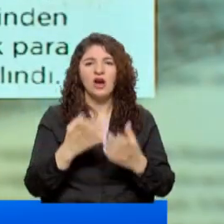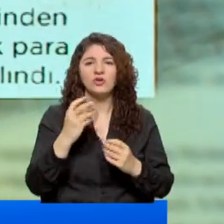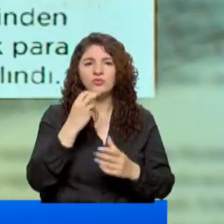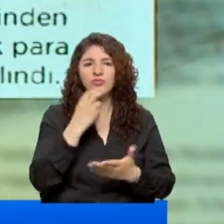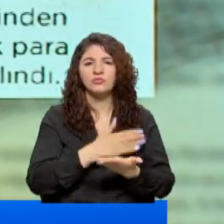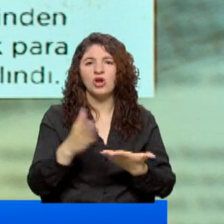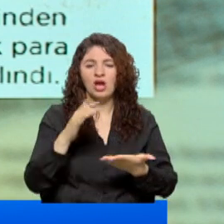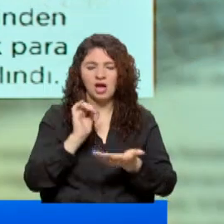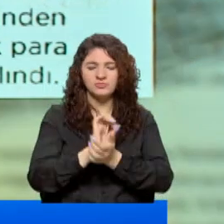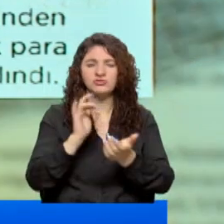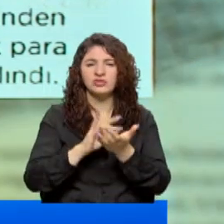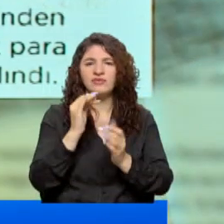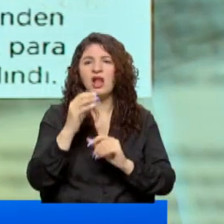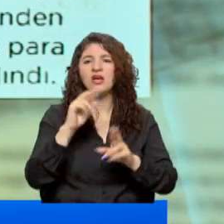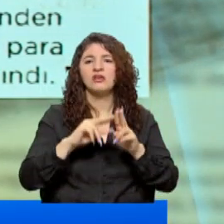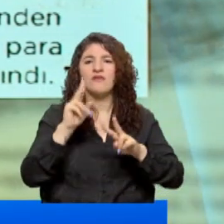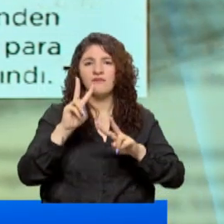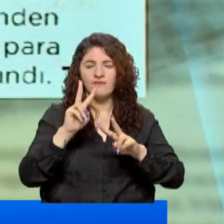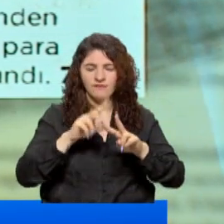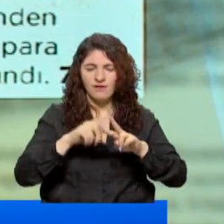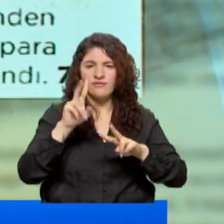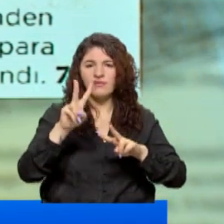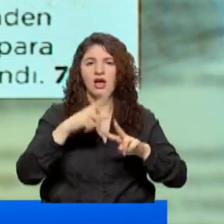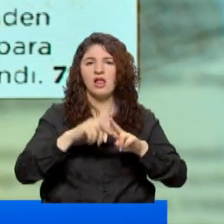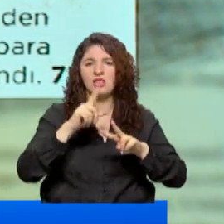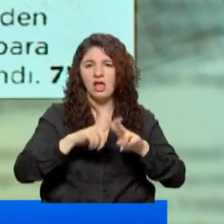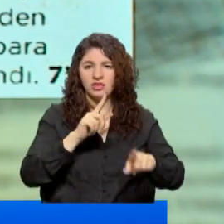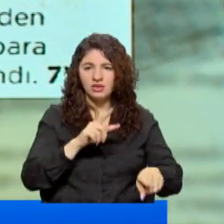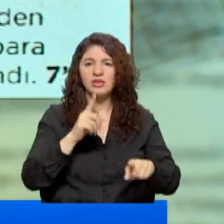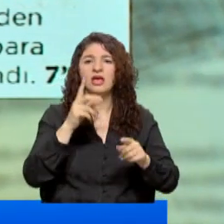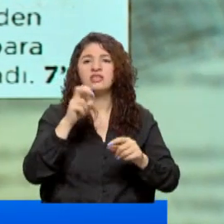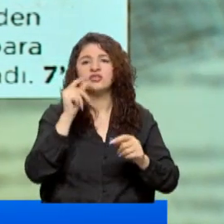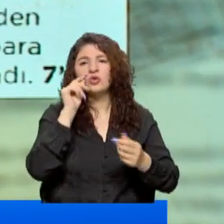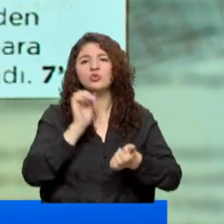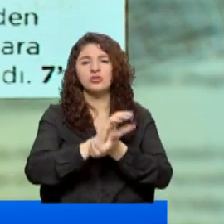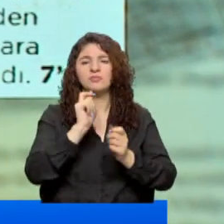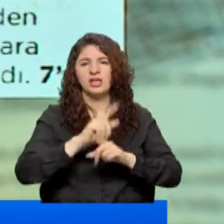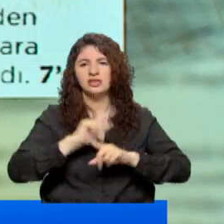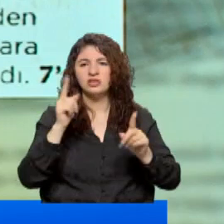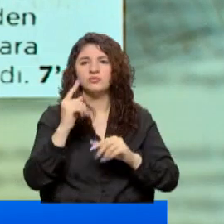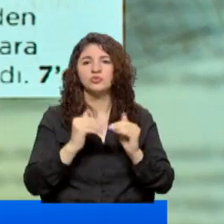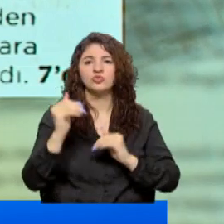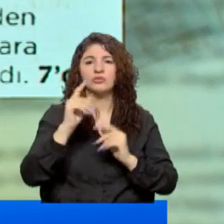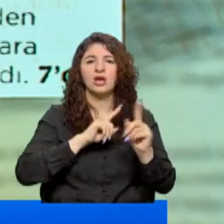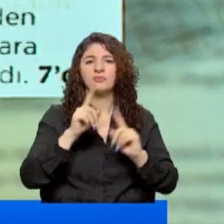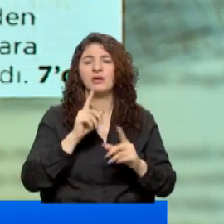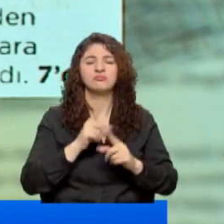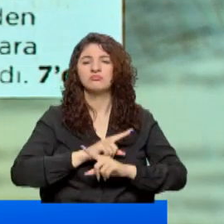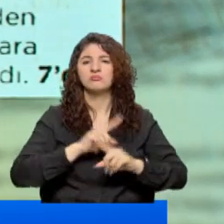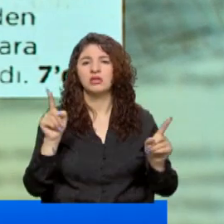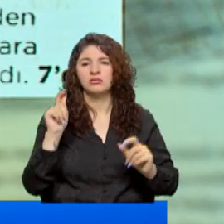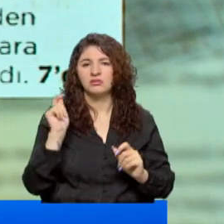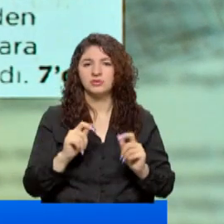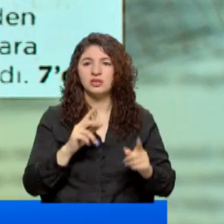ağırlaştırılmış müebbet cezası verilen Osman kavala'nın da aralarında olduğu sekiz kişinin tuttuklarına yapılan itiraz bir üst mahkeme tarafından